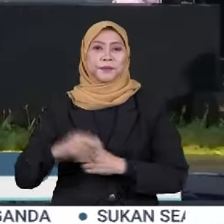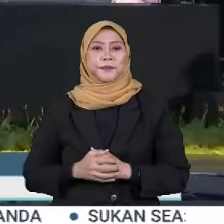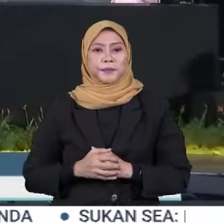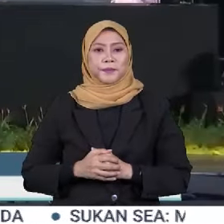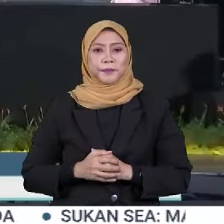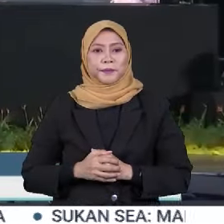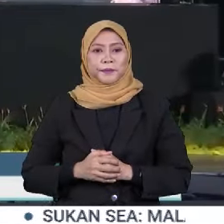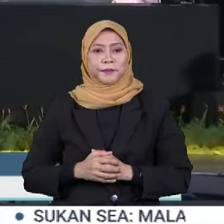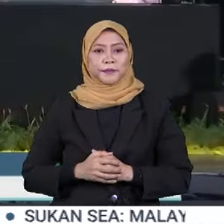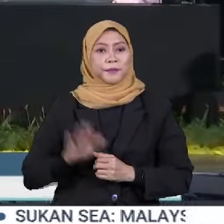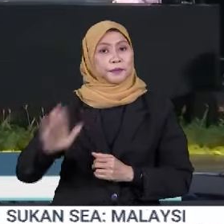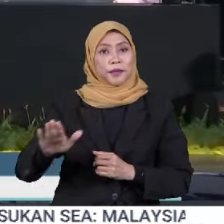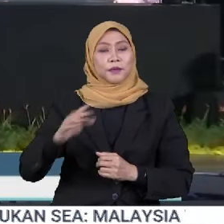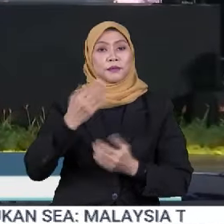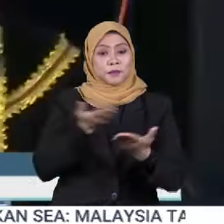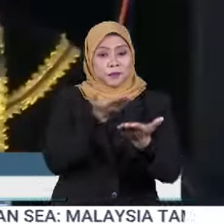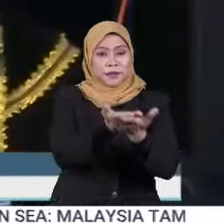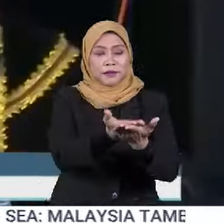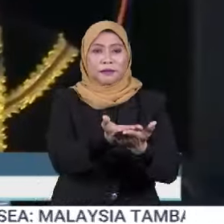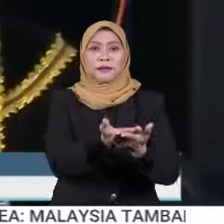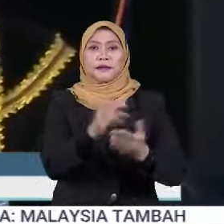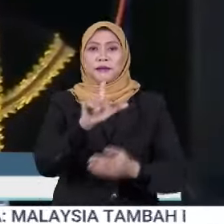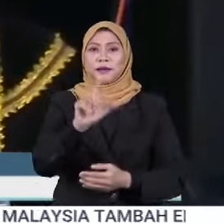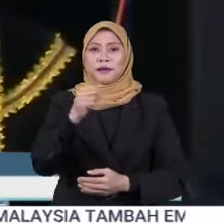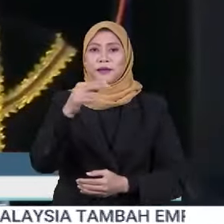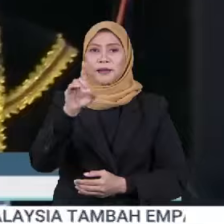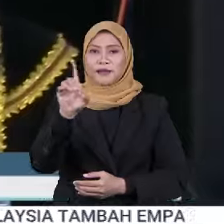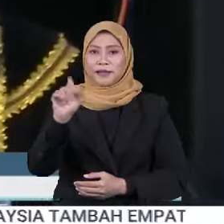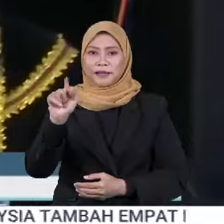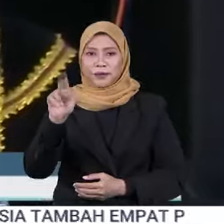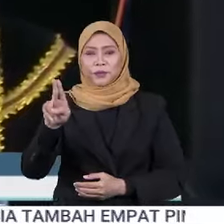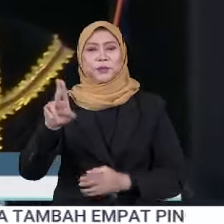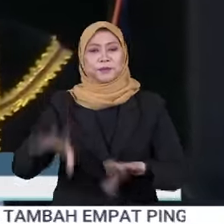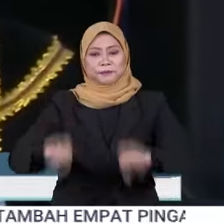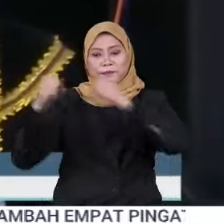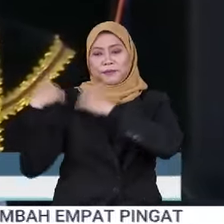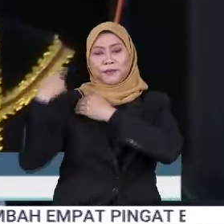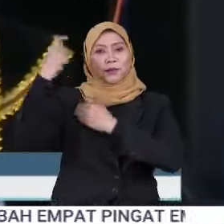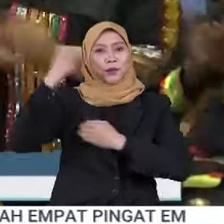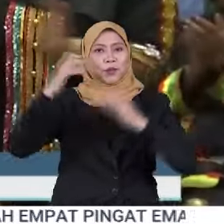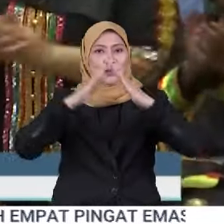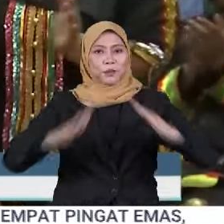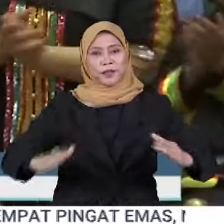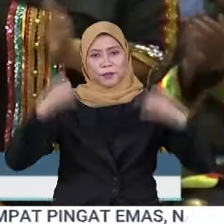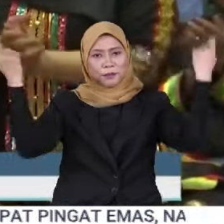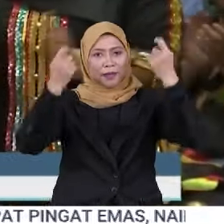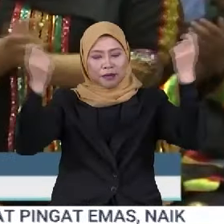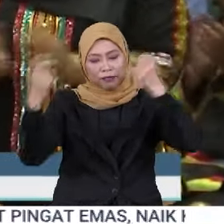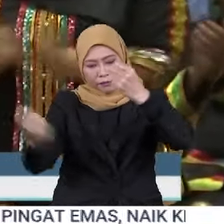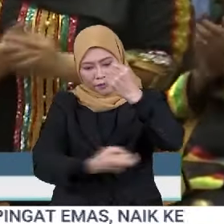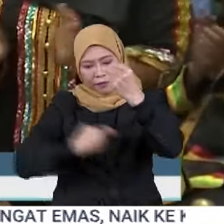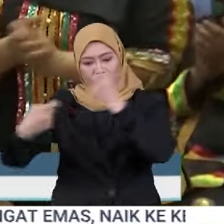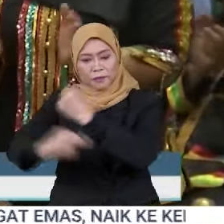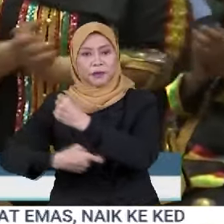itu beliau turut mencadangkan agarlah Datu dipilih menjadi tuan rumah pelancaran pesta keamanan peringkat